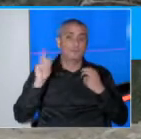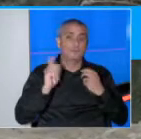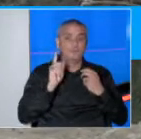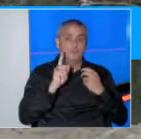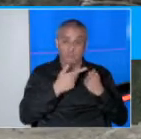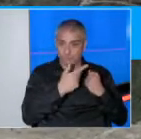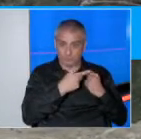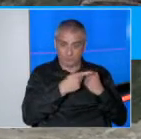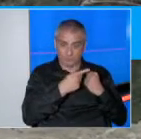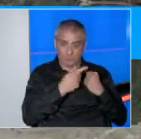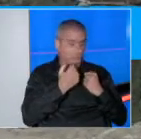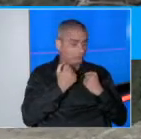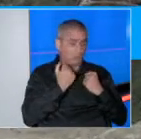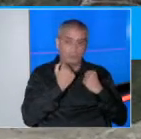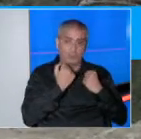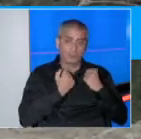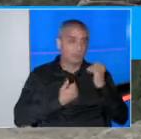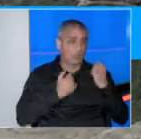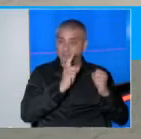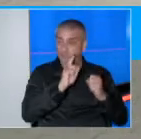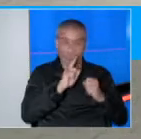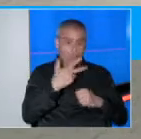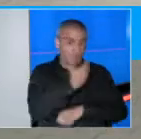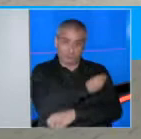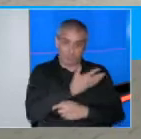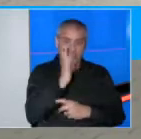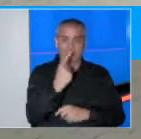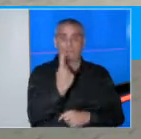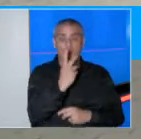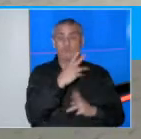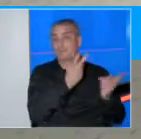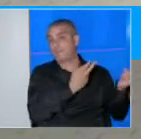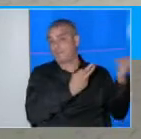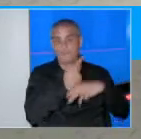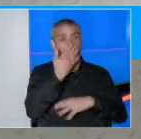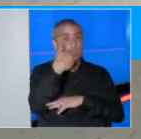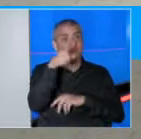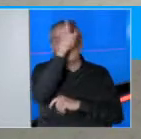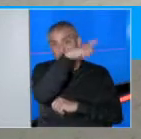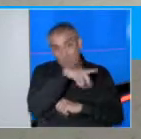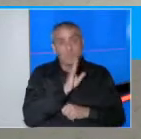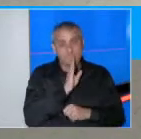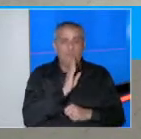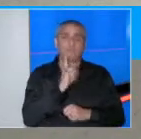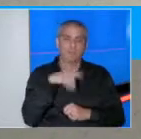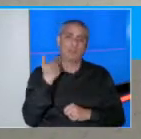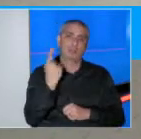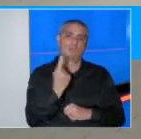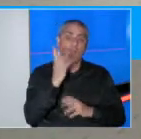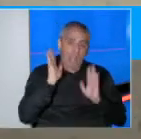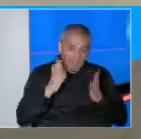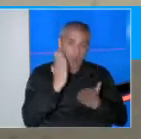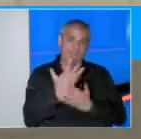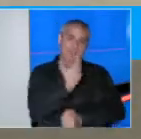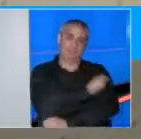שנוסע ואיננו מחוסן צריך להיות בבידוד, ומי שמגיע מאותן מדינות בעייתיות צריך להיות בבידוד גם אם